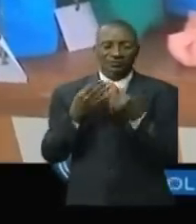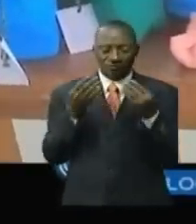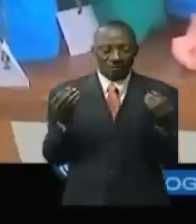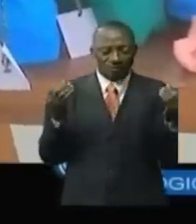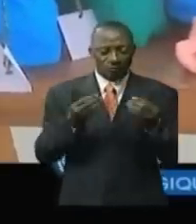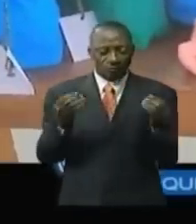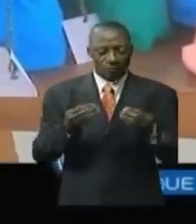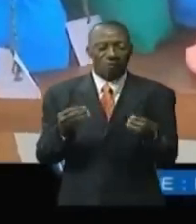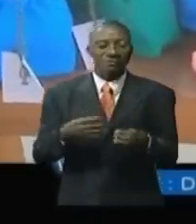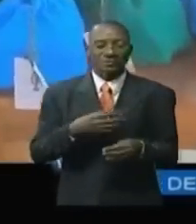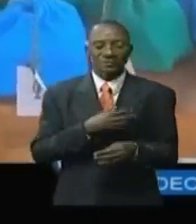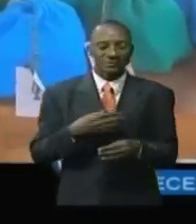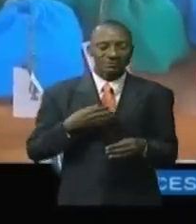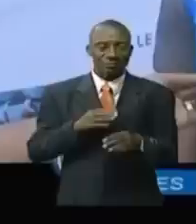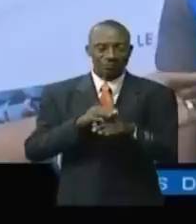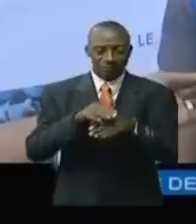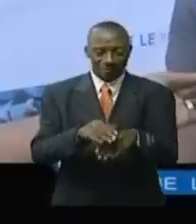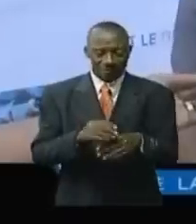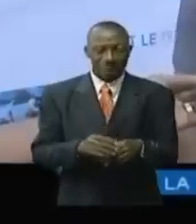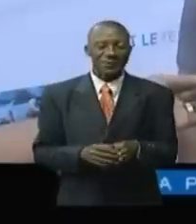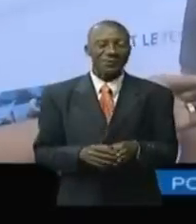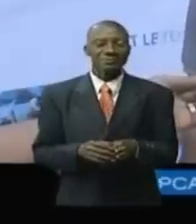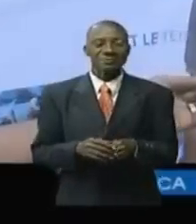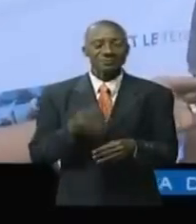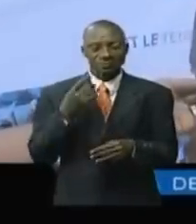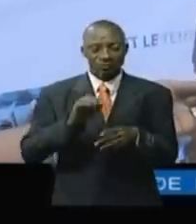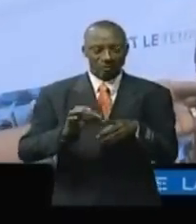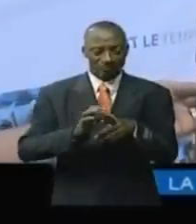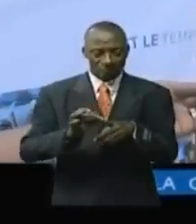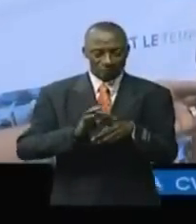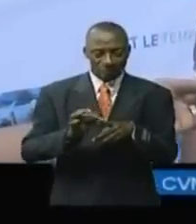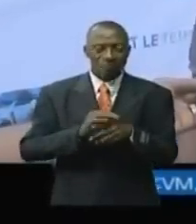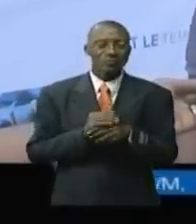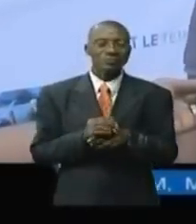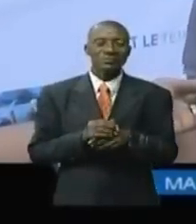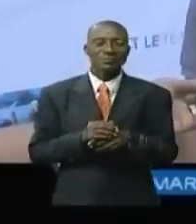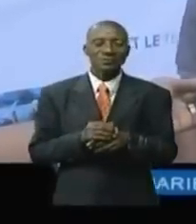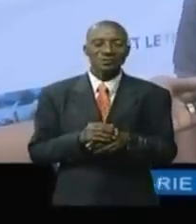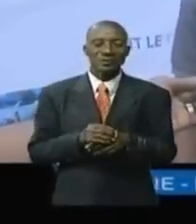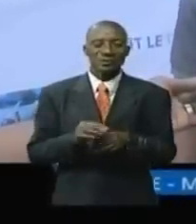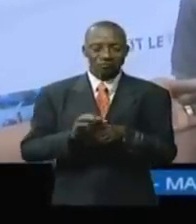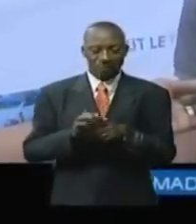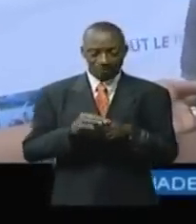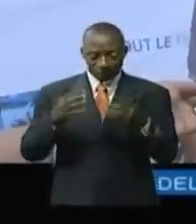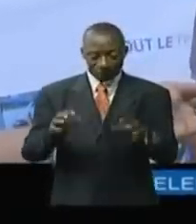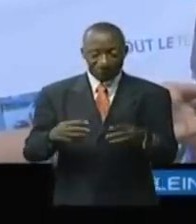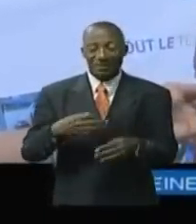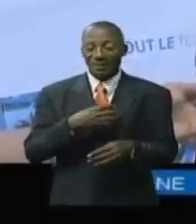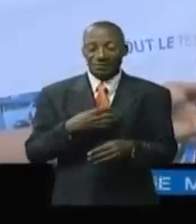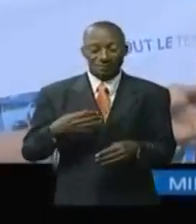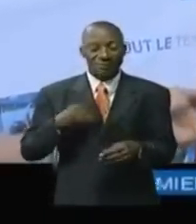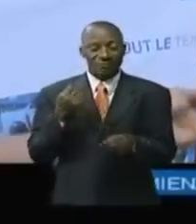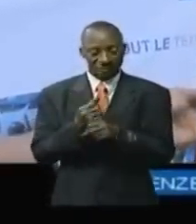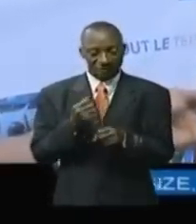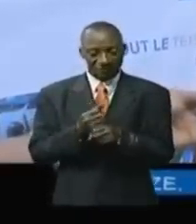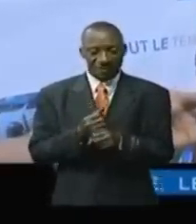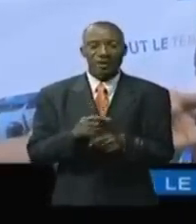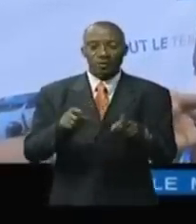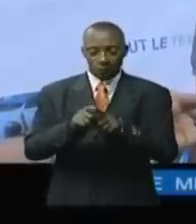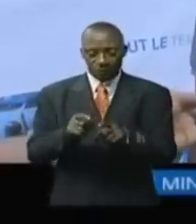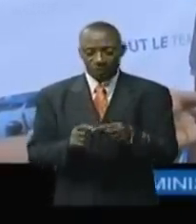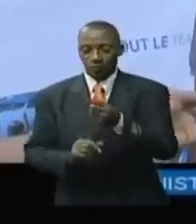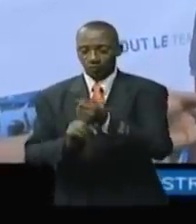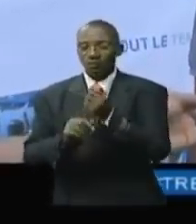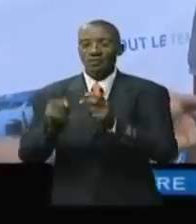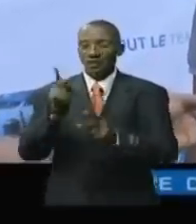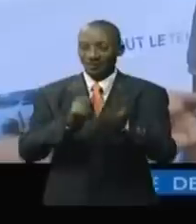qu'une portion de la population haute qui accueille ces personnes déplacées. Donc l'idée, c'est de les rendre autonomes afin que